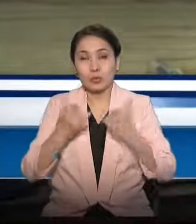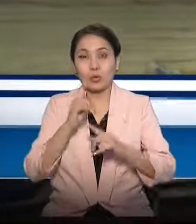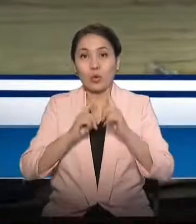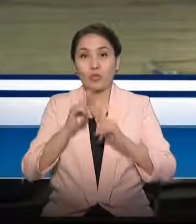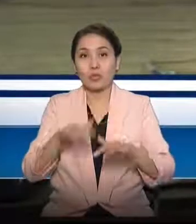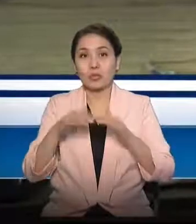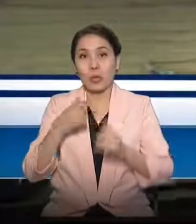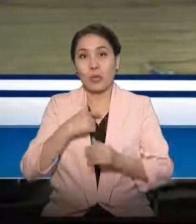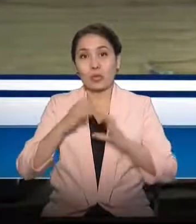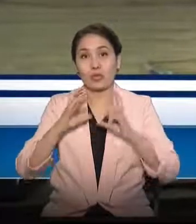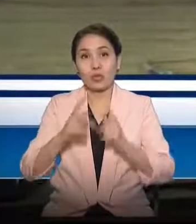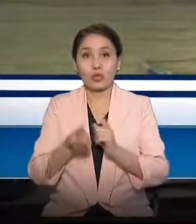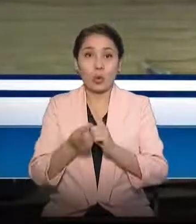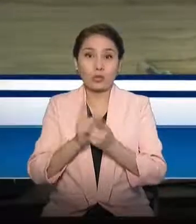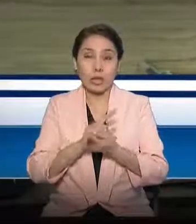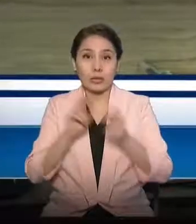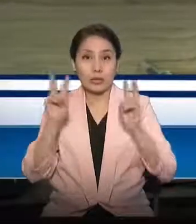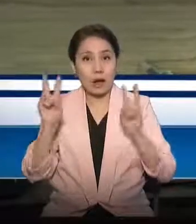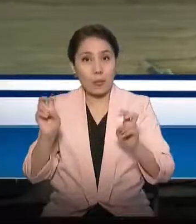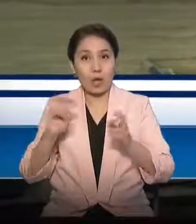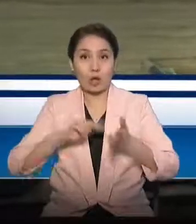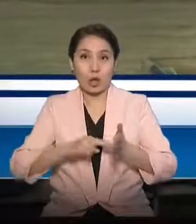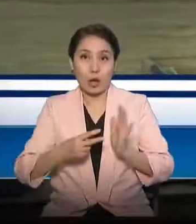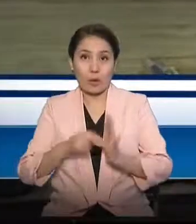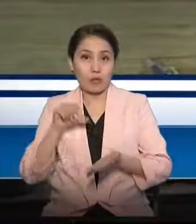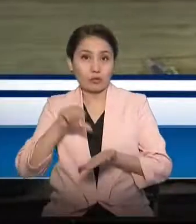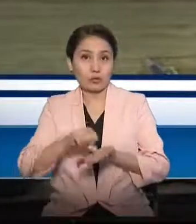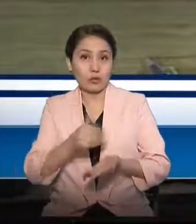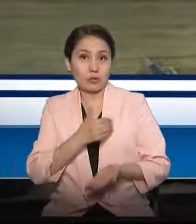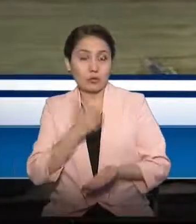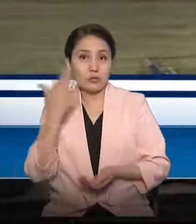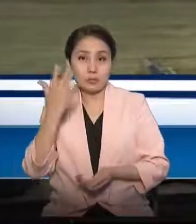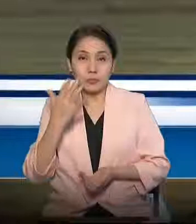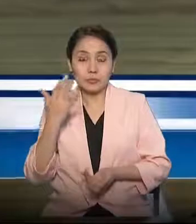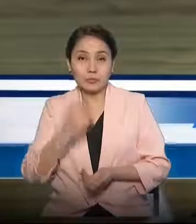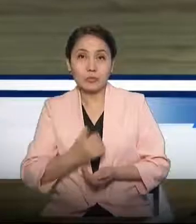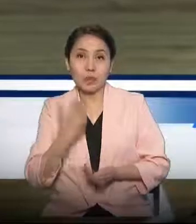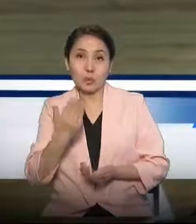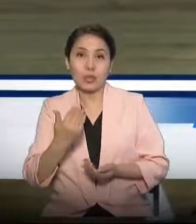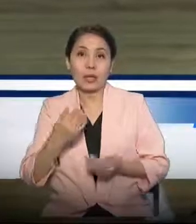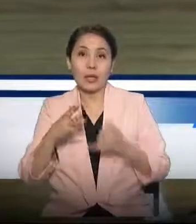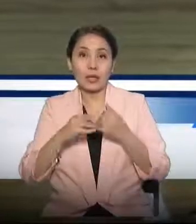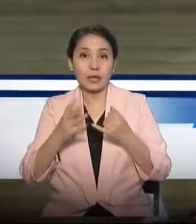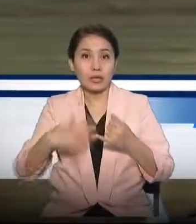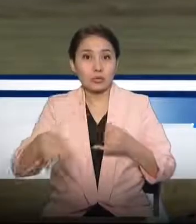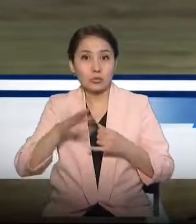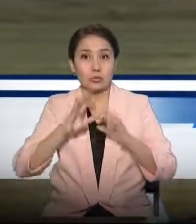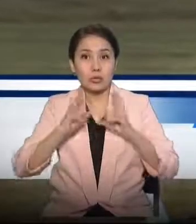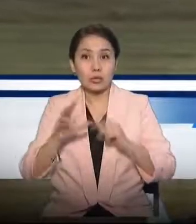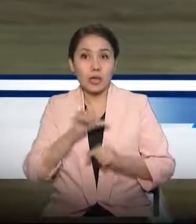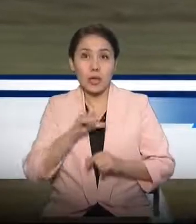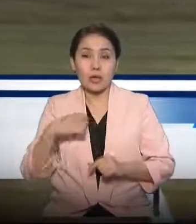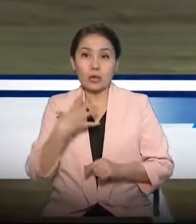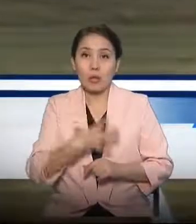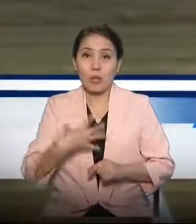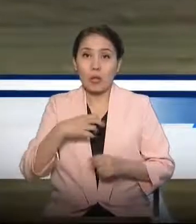konferensiyada men dunyoni o'zgartiraman deb nomlangan loyiham bilan ishtirok etishni o'z oldimga maqsad qilib qo'yganman. Unda yer yuzidagi eng muhim global muammolar